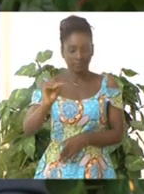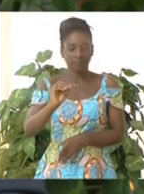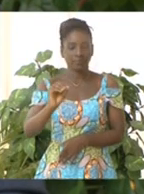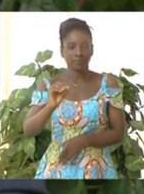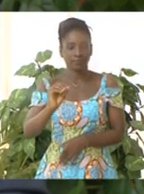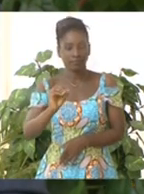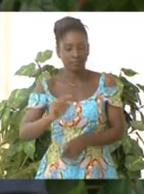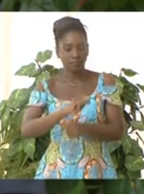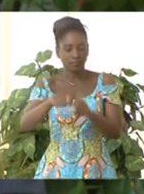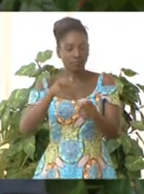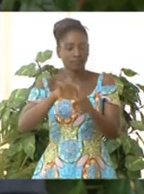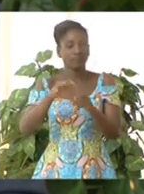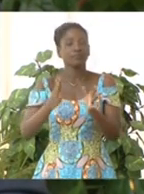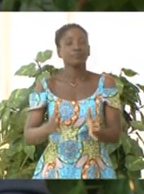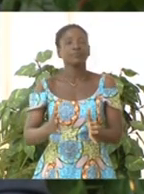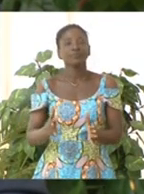Suffrage exprimé,